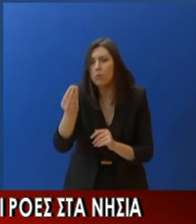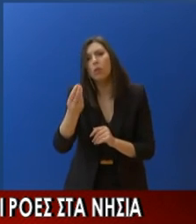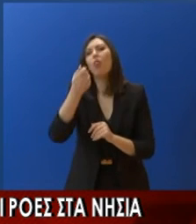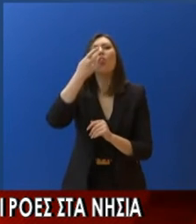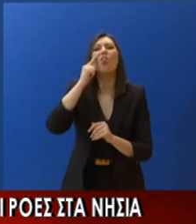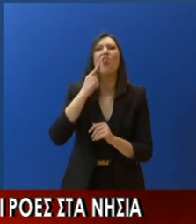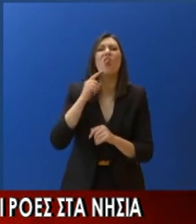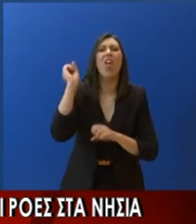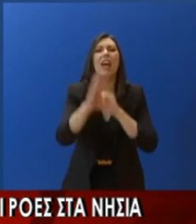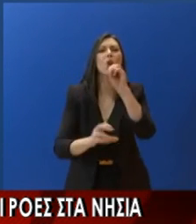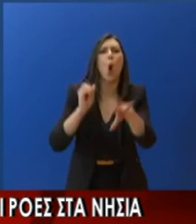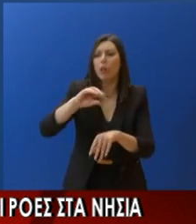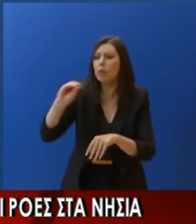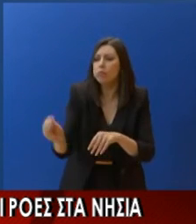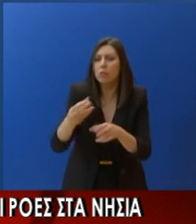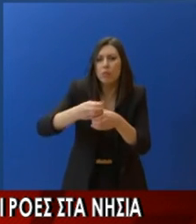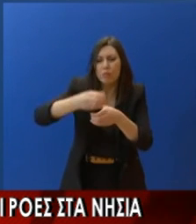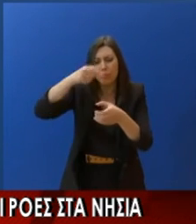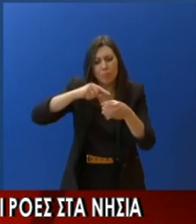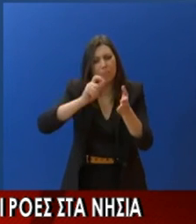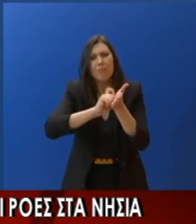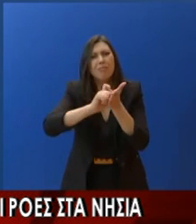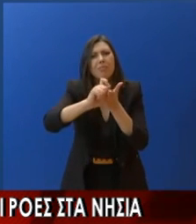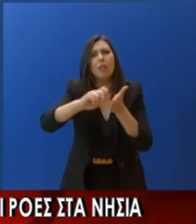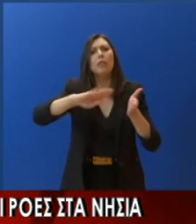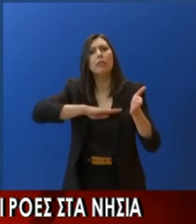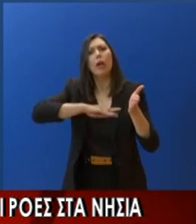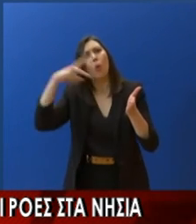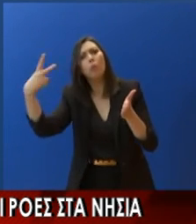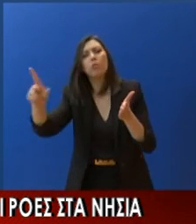στρατός. Σημειώνεται ακόμη ότι στην προσπάθεια αυτή